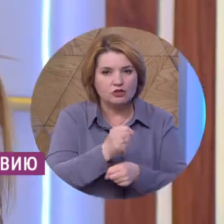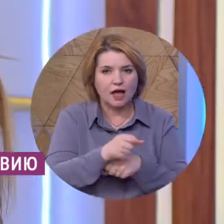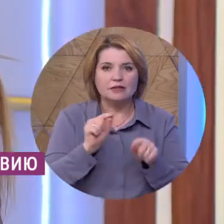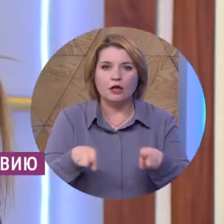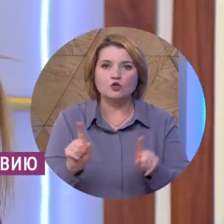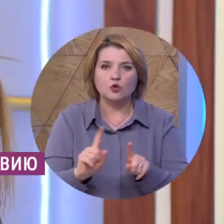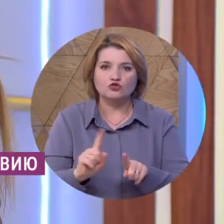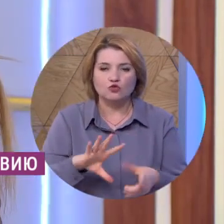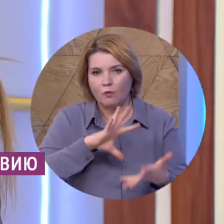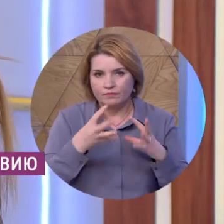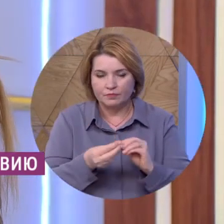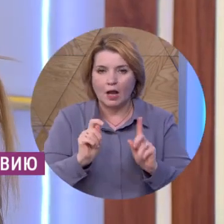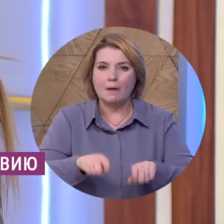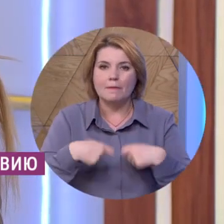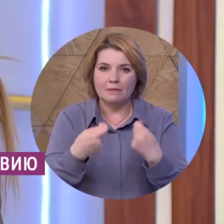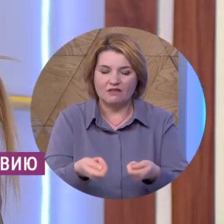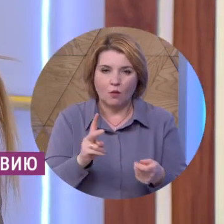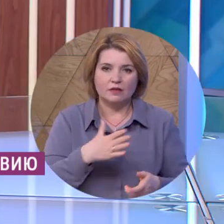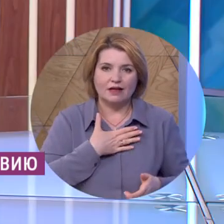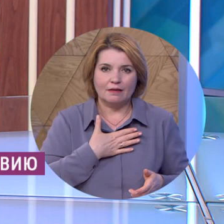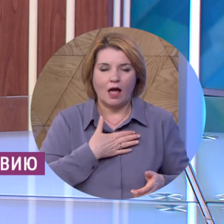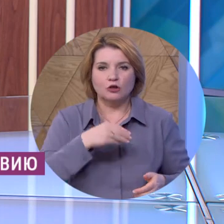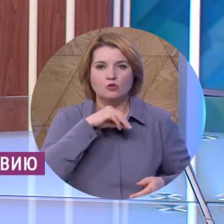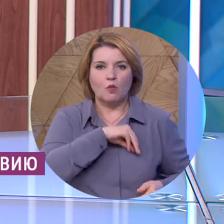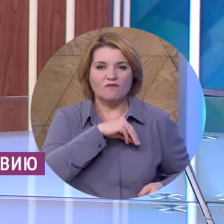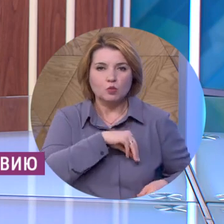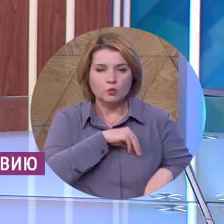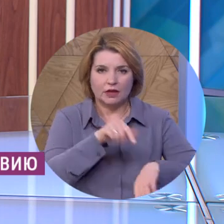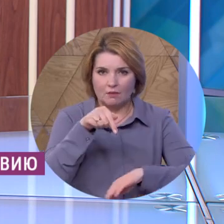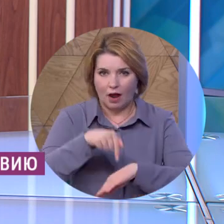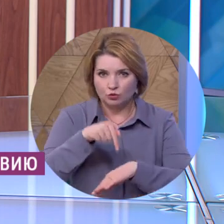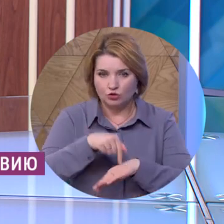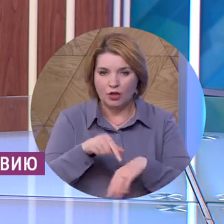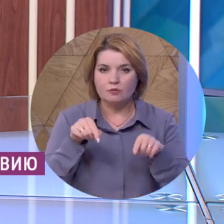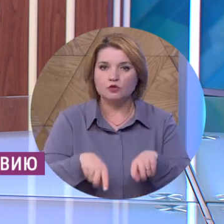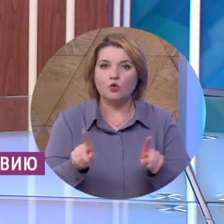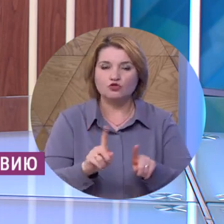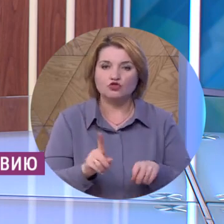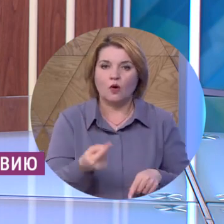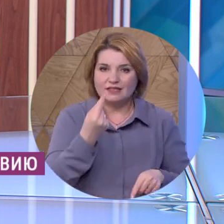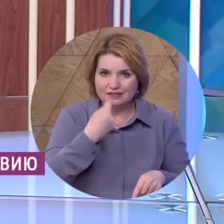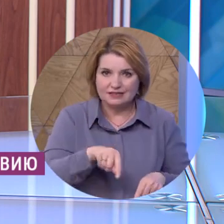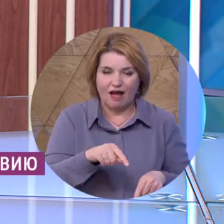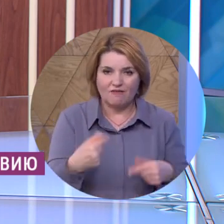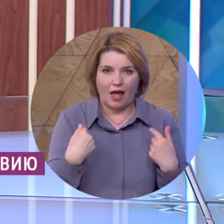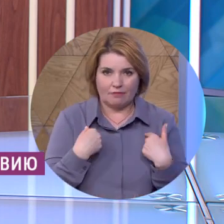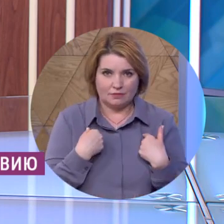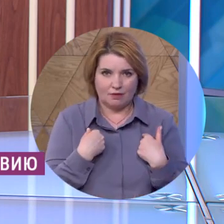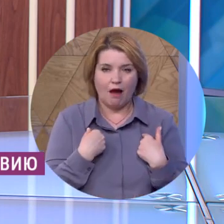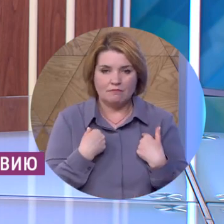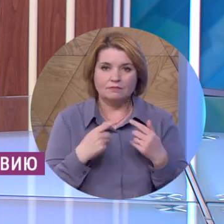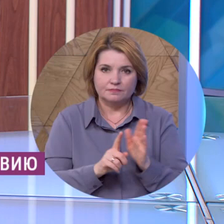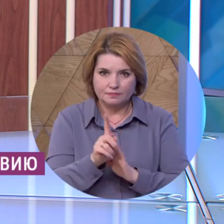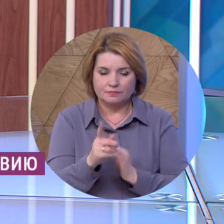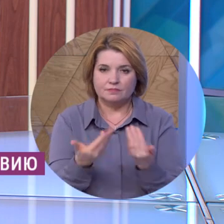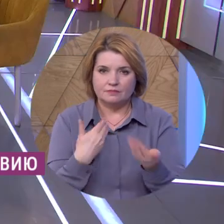нас к, в нашем понимании, в наших внутренних ощущениях, это то, что заставляет нас уступать требованиям другой стороны за